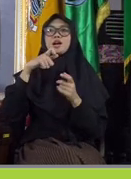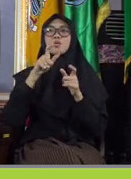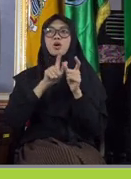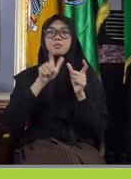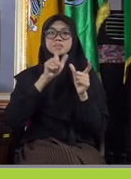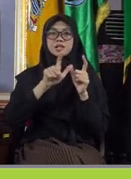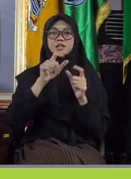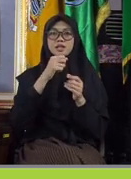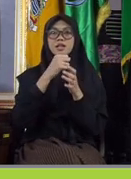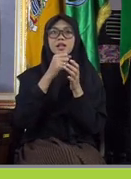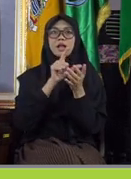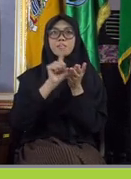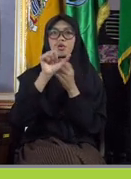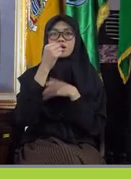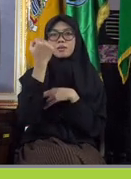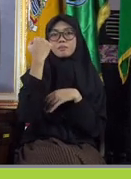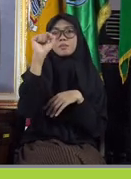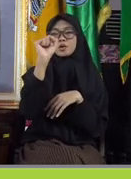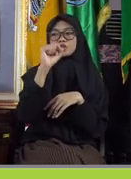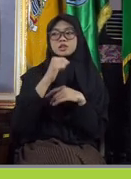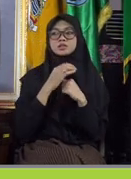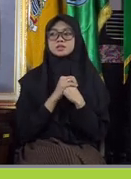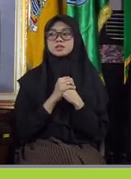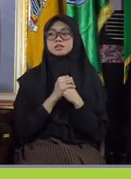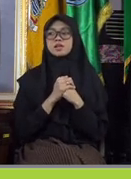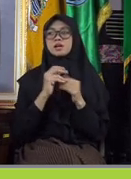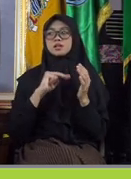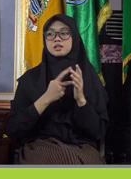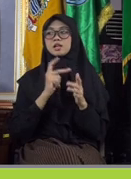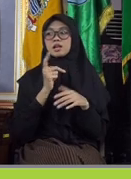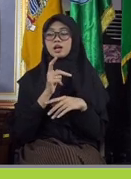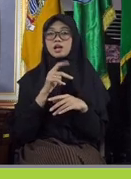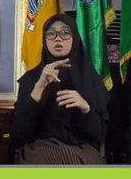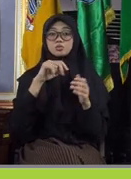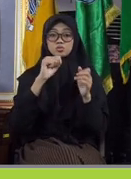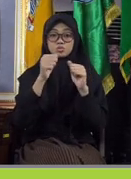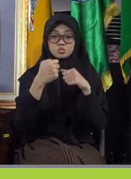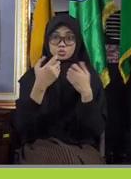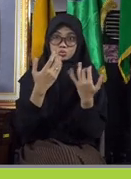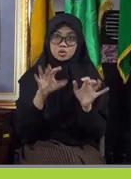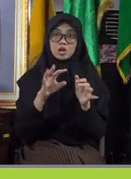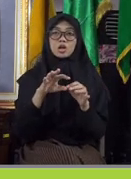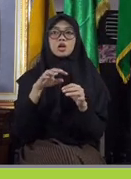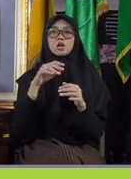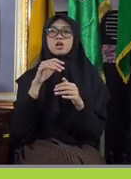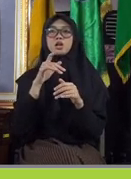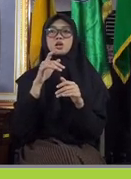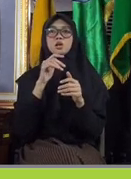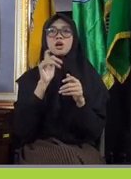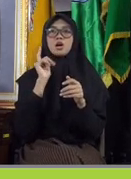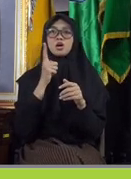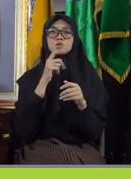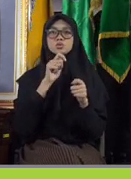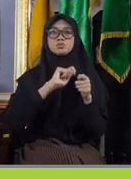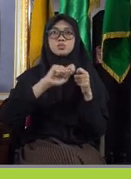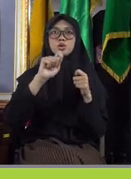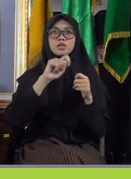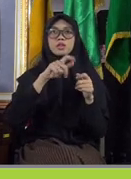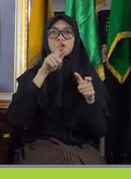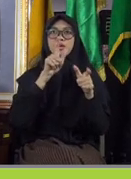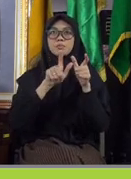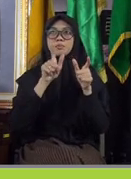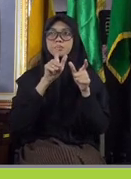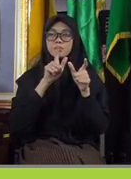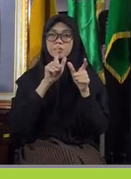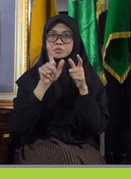DPRD minta dukungan ya nih Kalau setuju nanti teman-teman akan membuat kalau perlu aplikasi yang paling bagus diantara Bapak Ibu yang punya yang